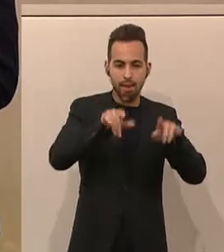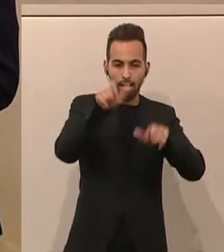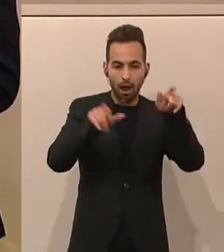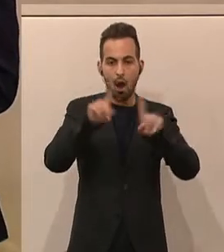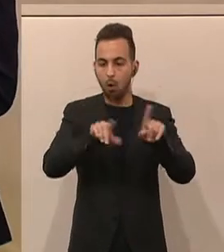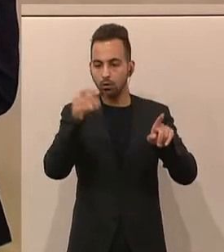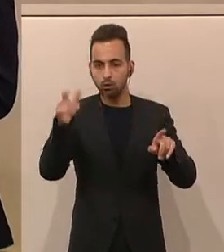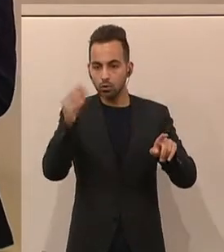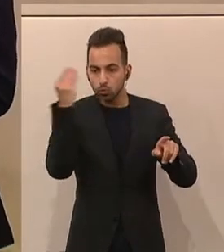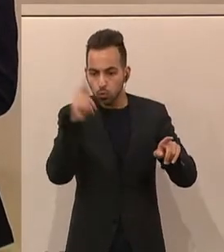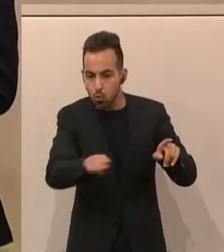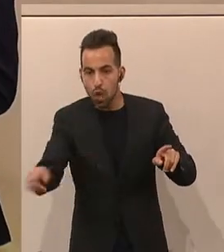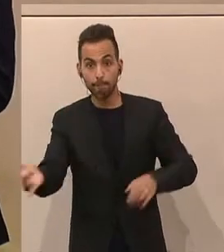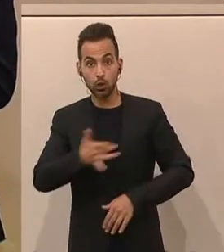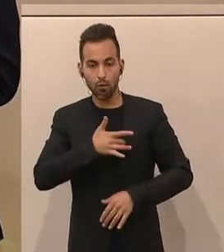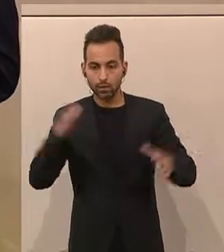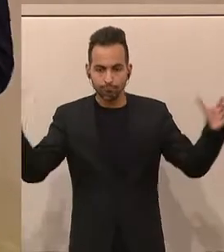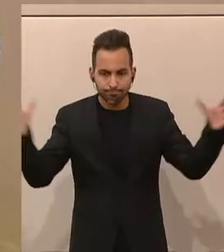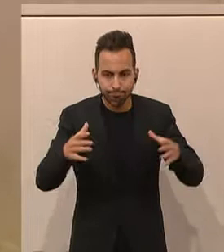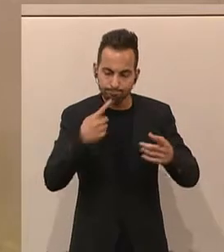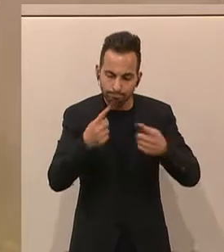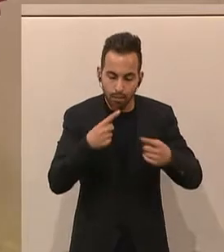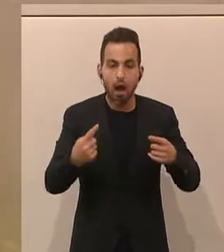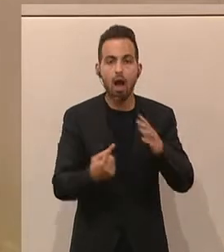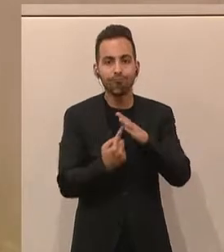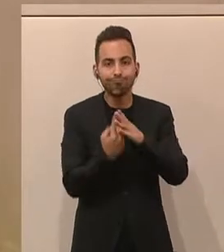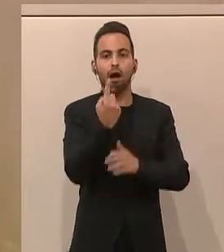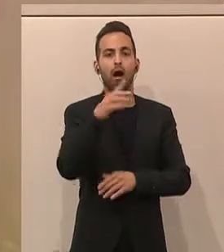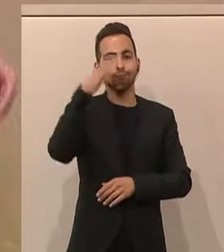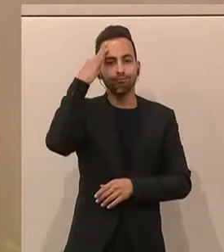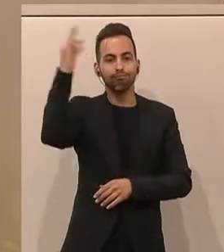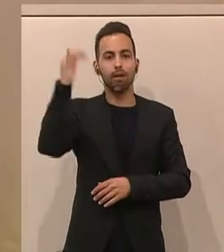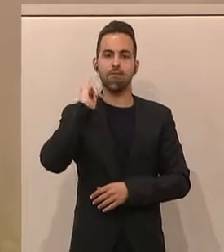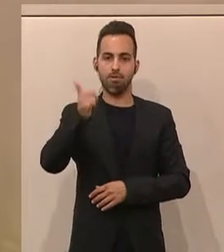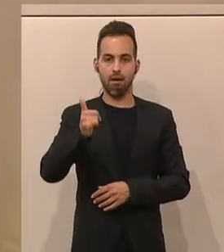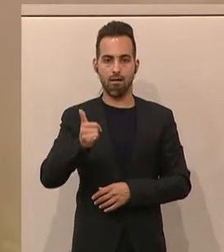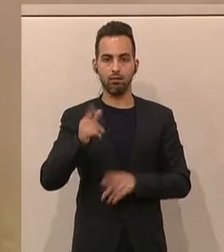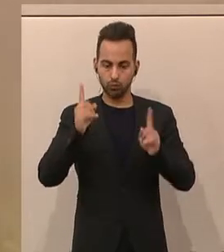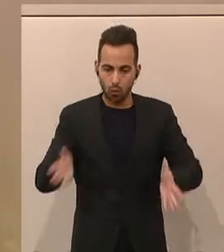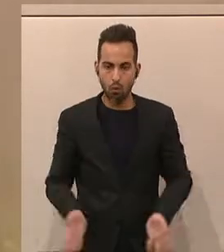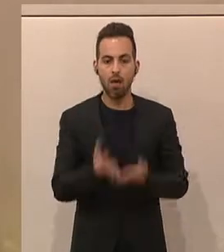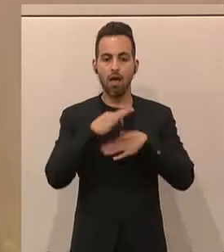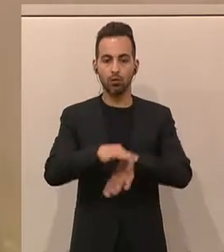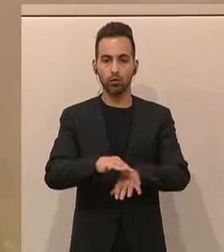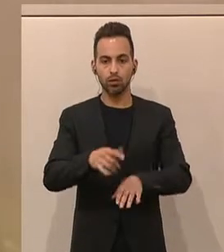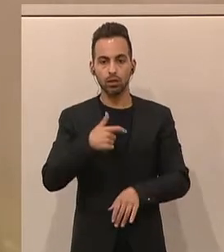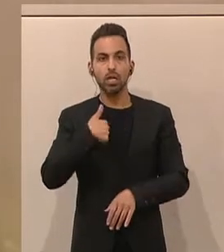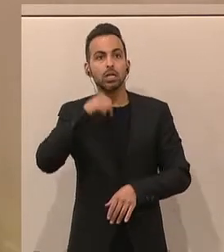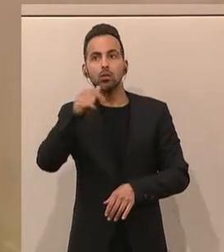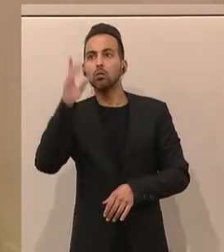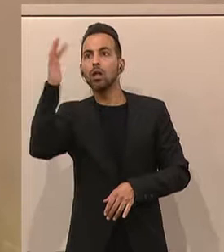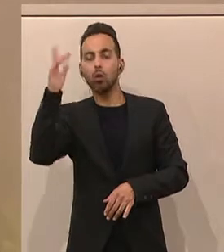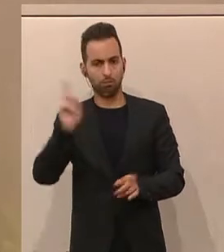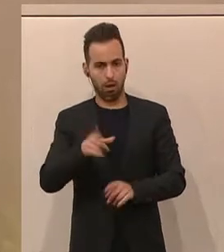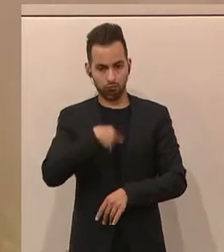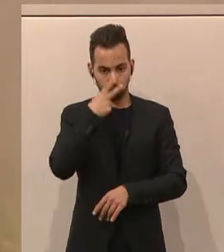betroffenen Schülerinnen und Schülern entstanden ist. Ich möchte hier ein Beispiel anführen, weil man ja nicht nur theoretisch davon reden soll, welche Wirkung Deutschförderklassen